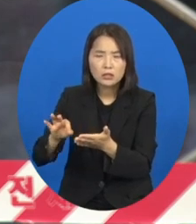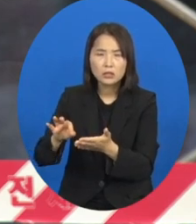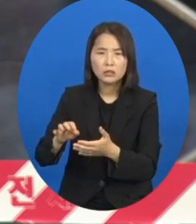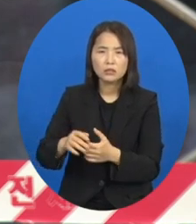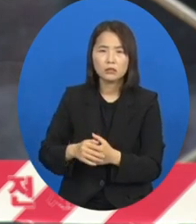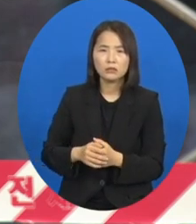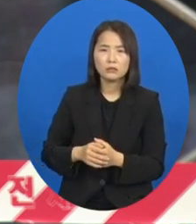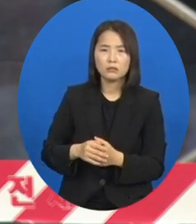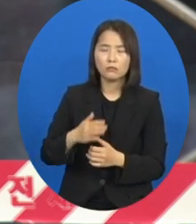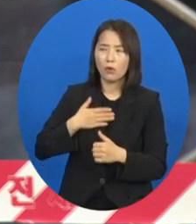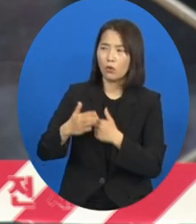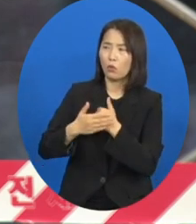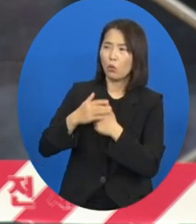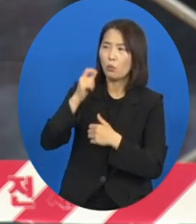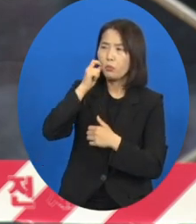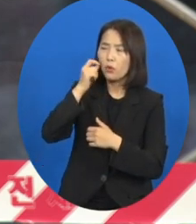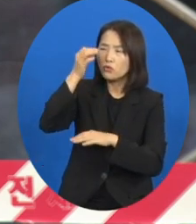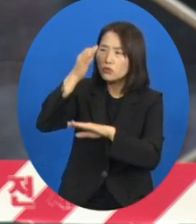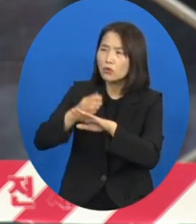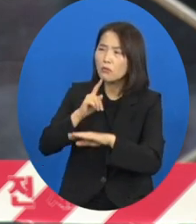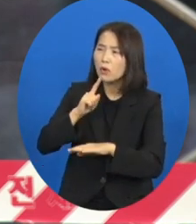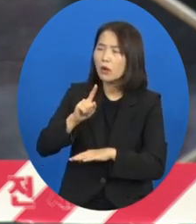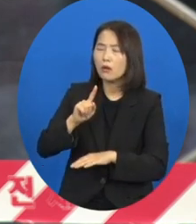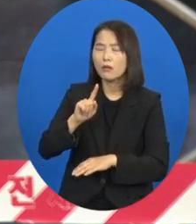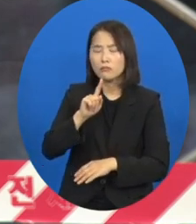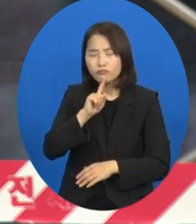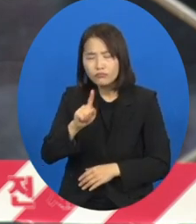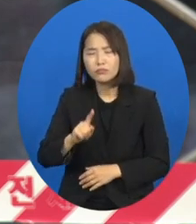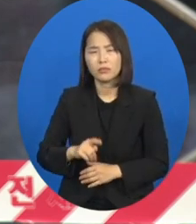무슨 일이 도와드리지 못해서 죄송하다 말이신가.